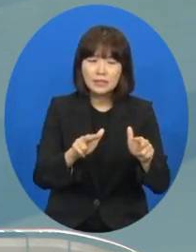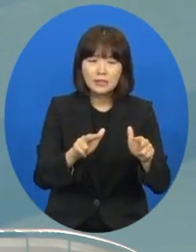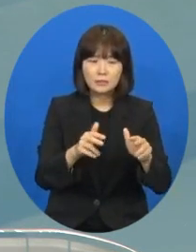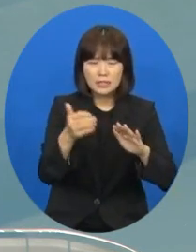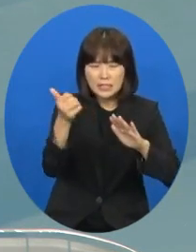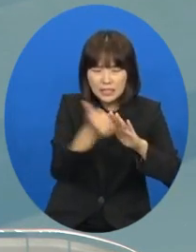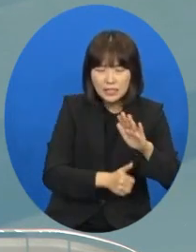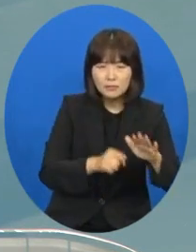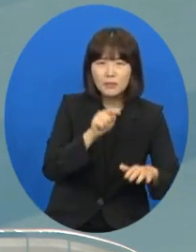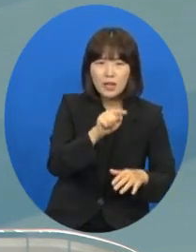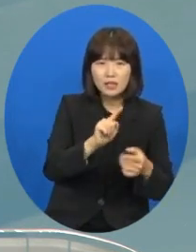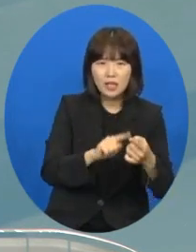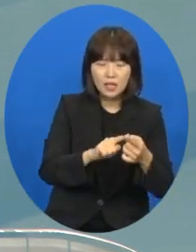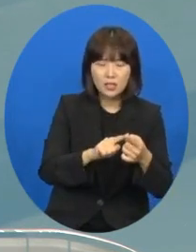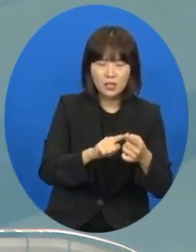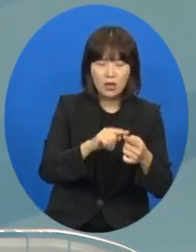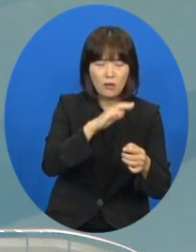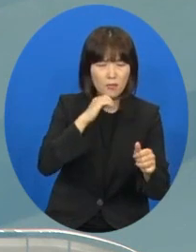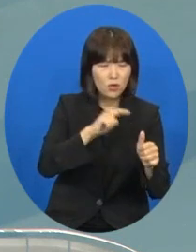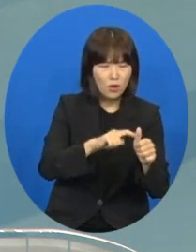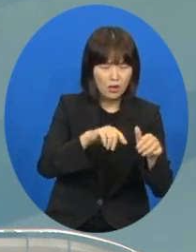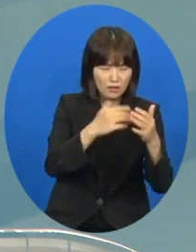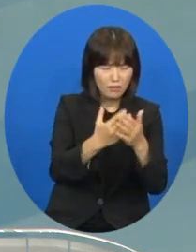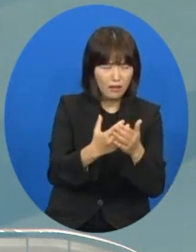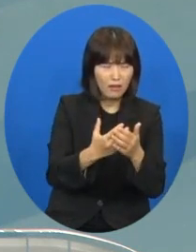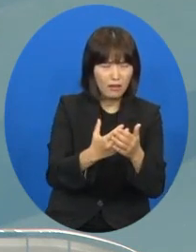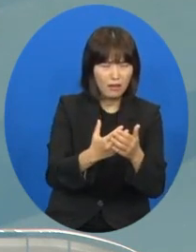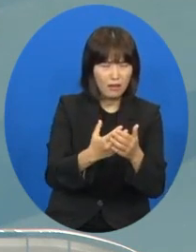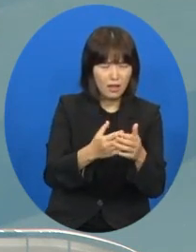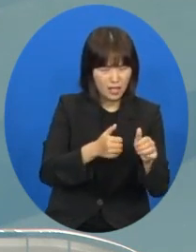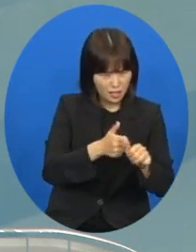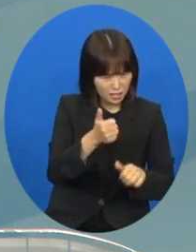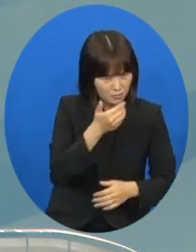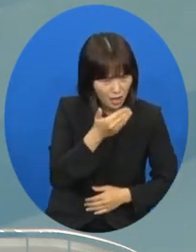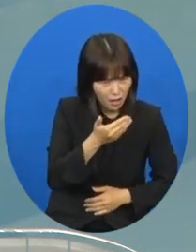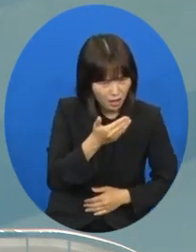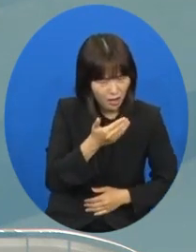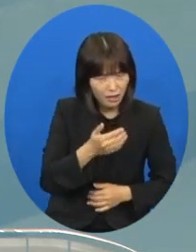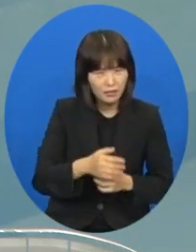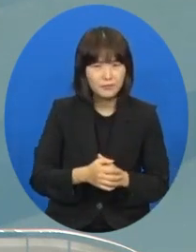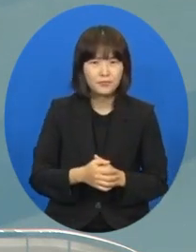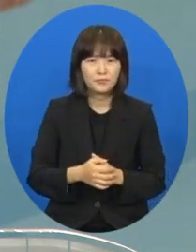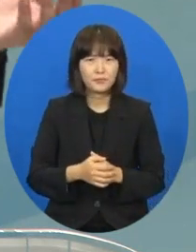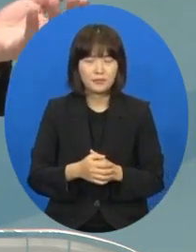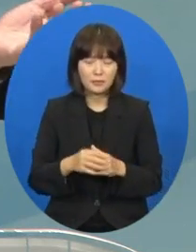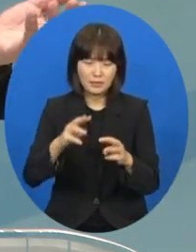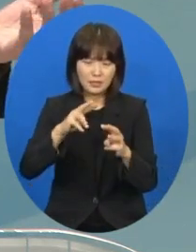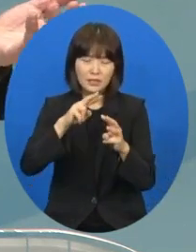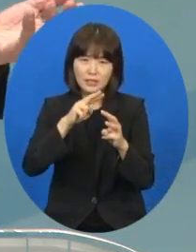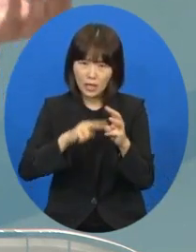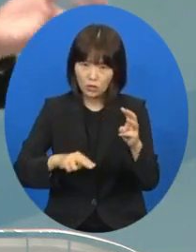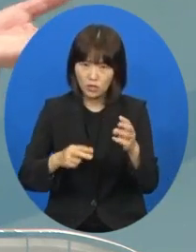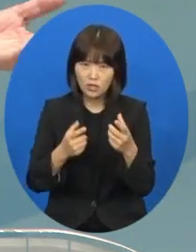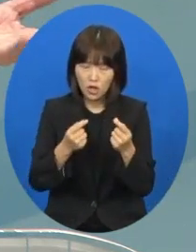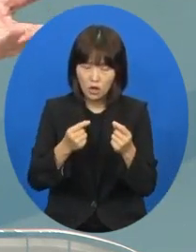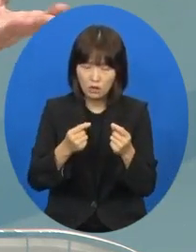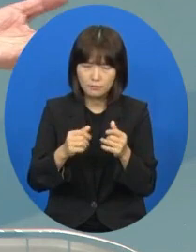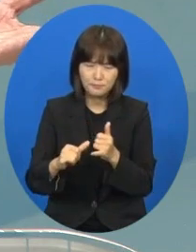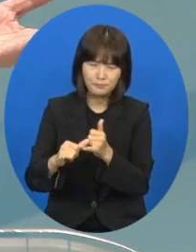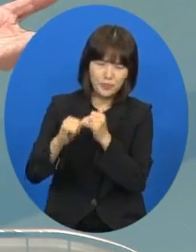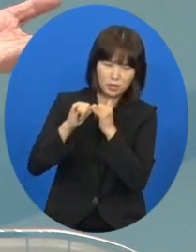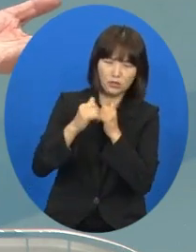자신이 어떻게 감당할 수 있었을까? 아마 가련유다처럼 스스로 목숨을 끊을 수도 있는